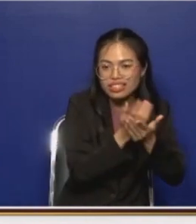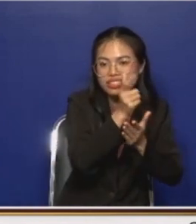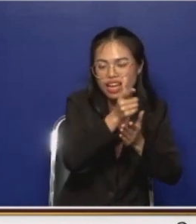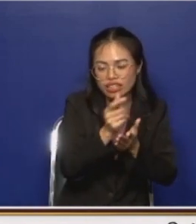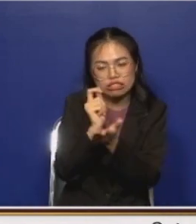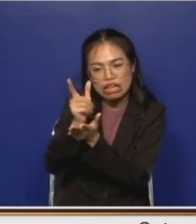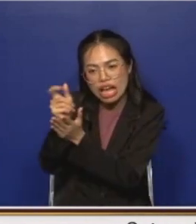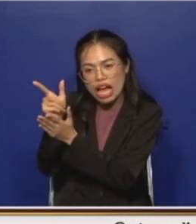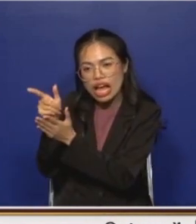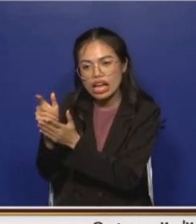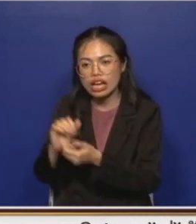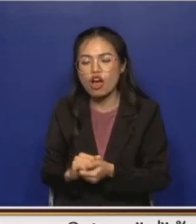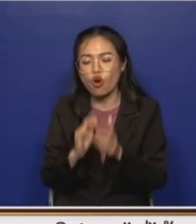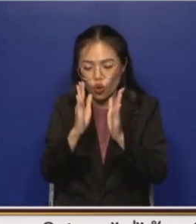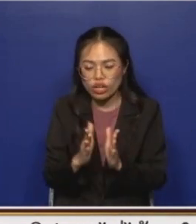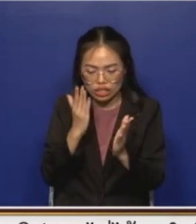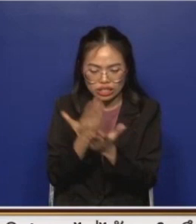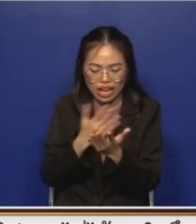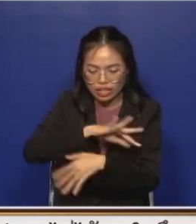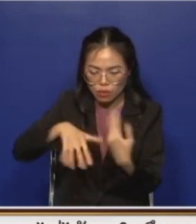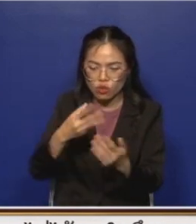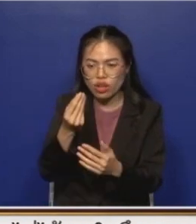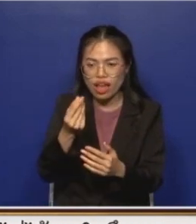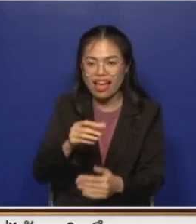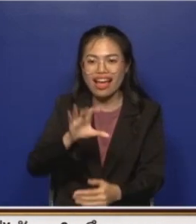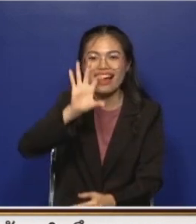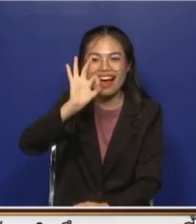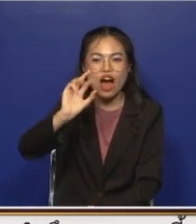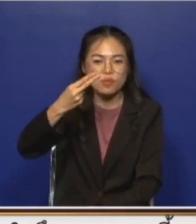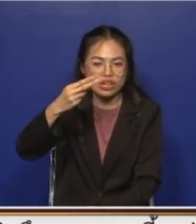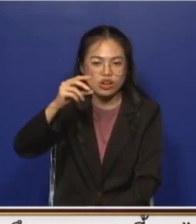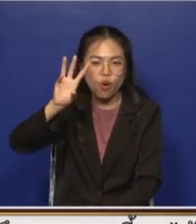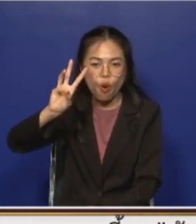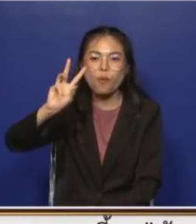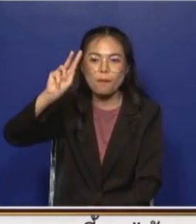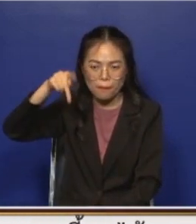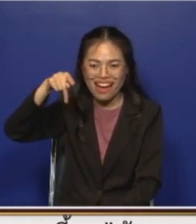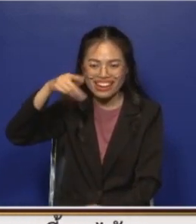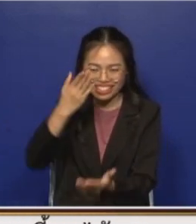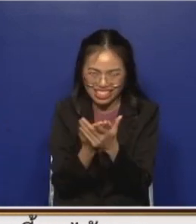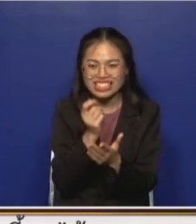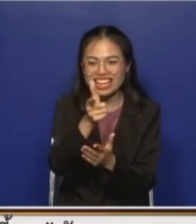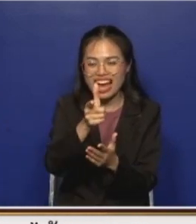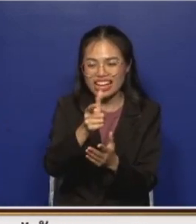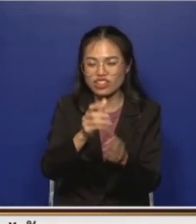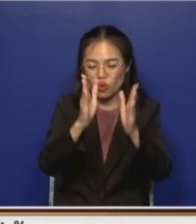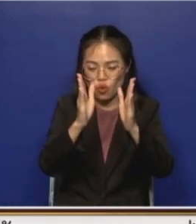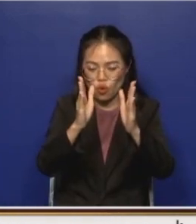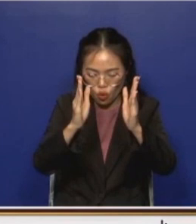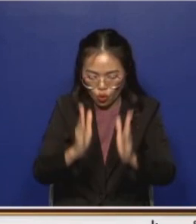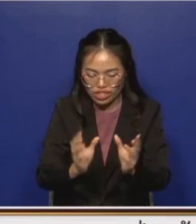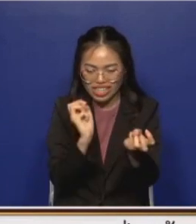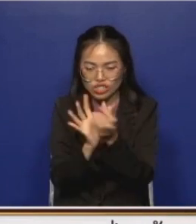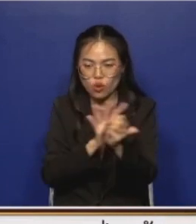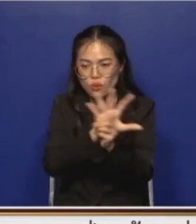นนะหามใส่เปส่งโรงพยาบาลฮะเอารถแอมบูแลนซ์มารับฮะ เราทำไมจะไฮเทคอะไรกันตอนนี้ฮะแล้วเรื่